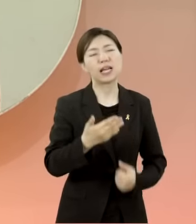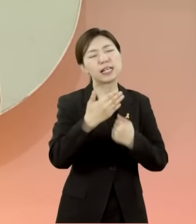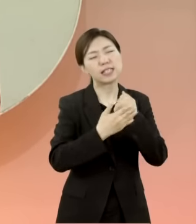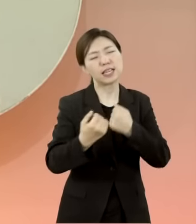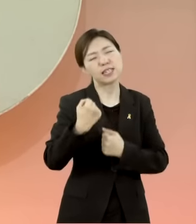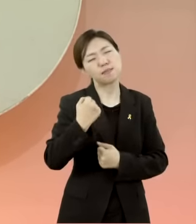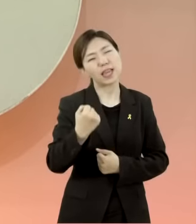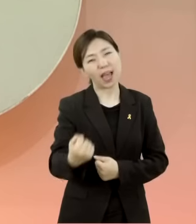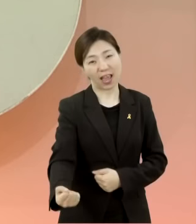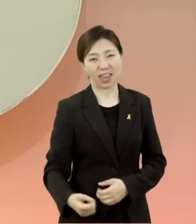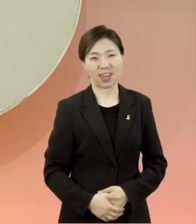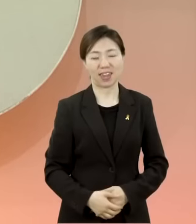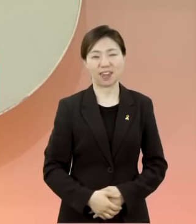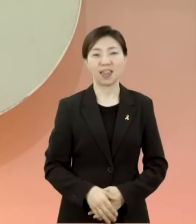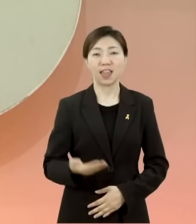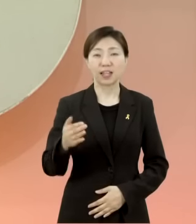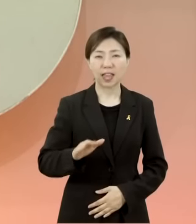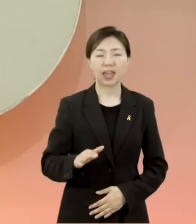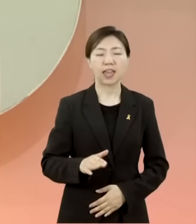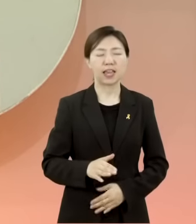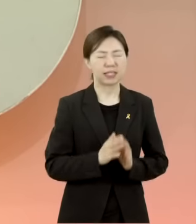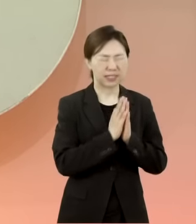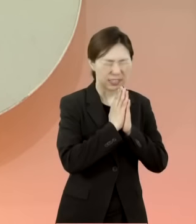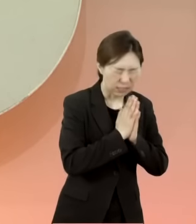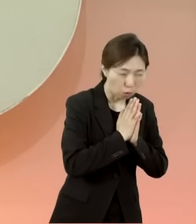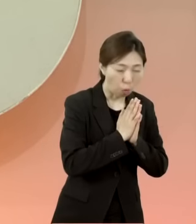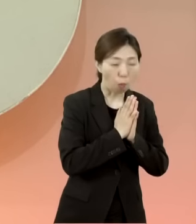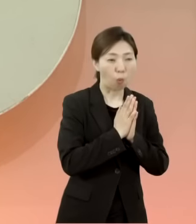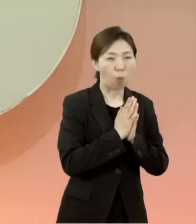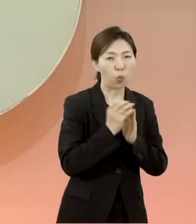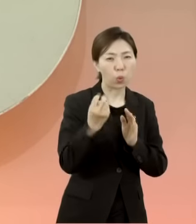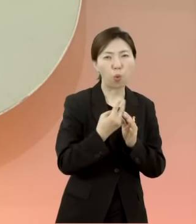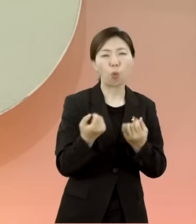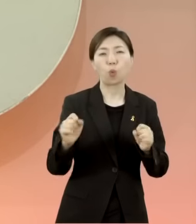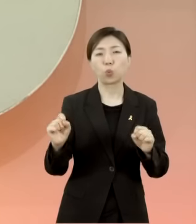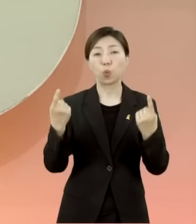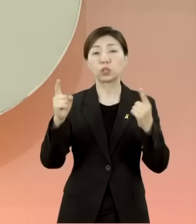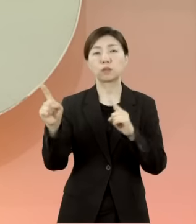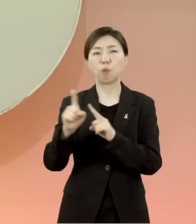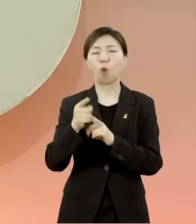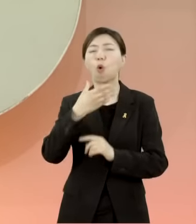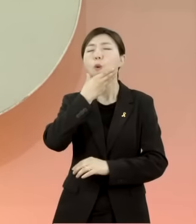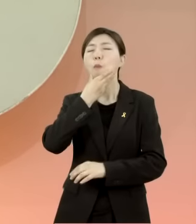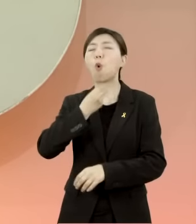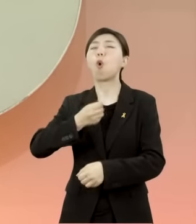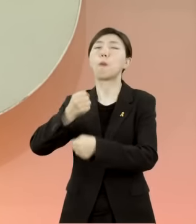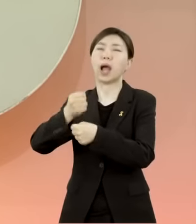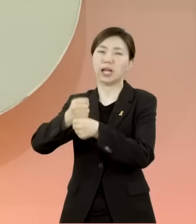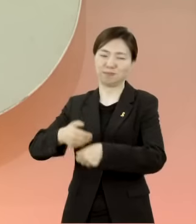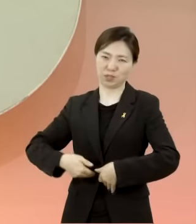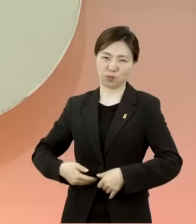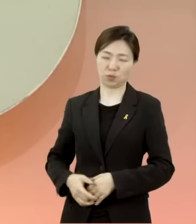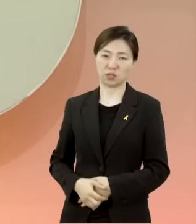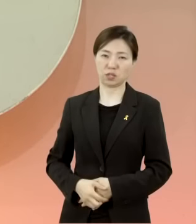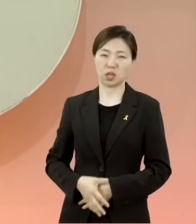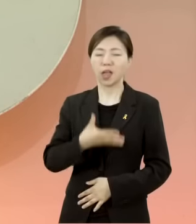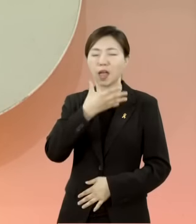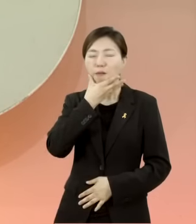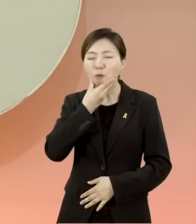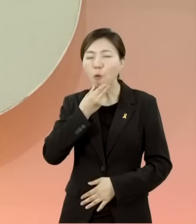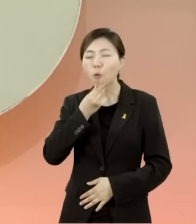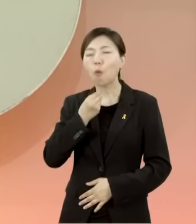그것도 가피가 있기는 있지만 힘이 좀 약하다 기도하면서 틈틈히 복을 많이 지어야